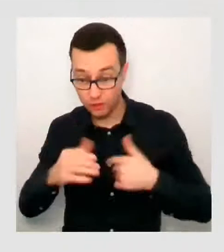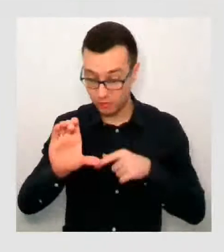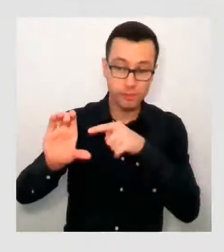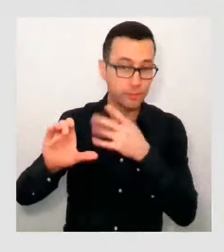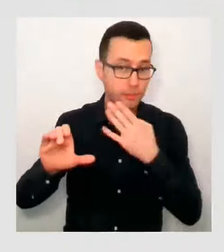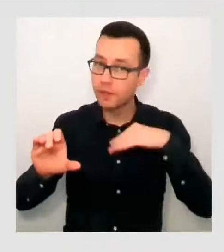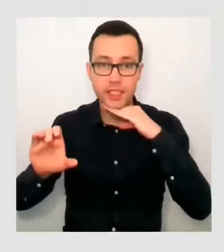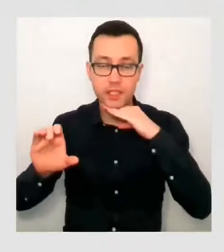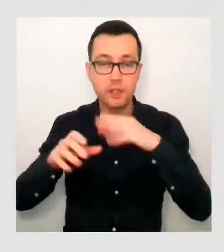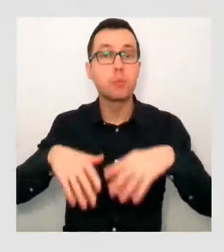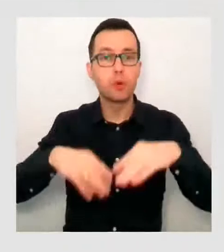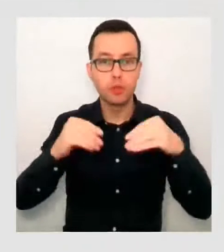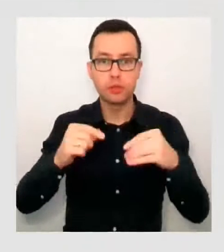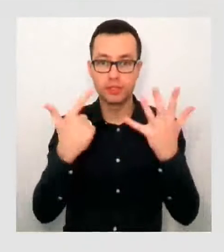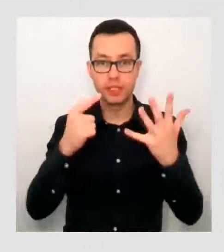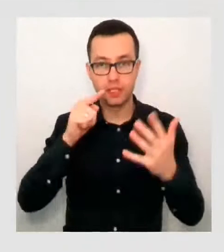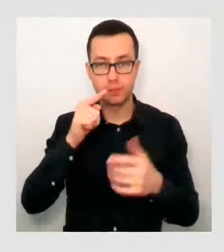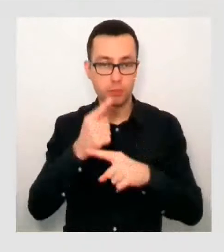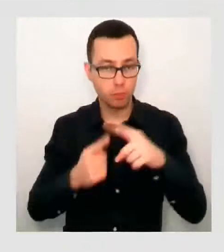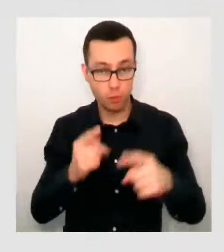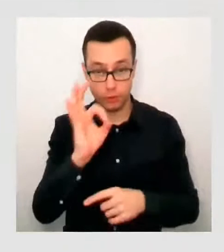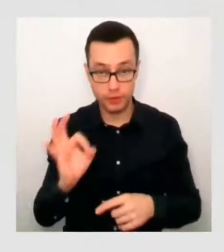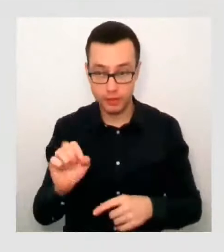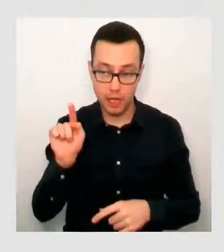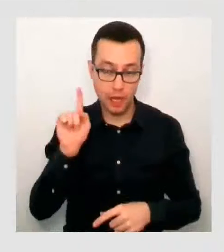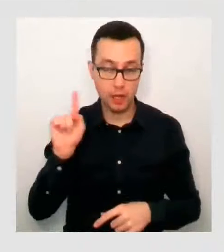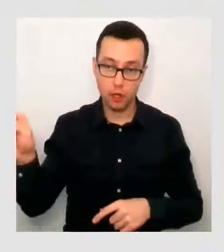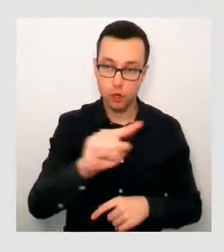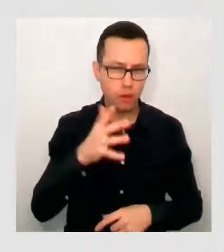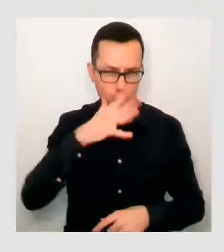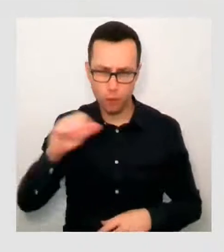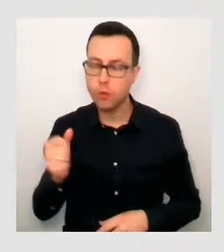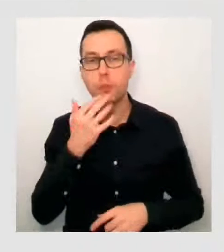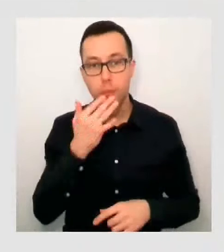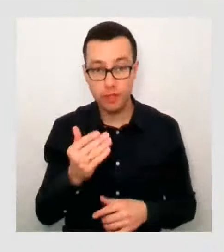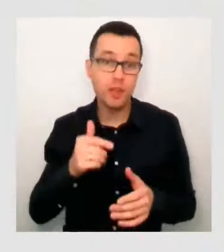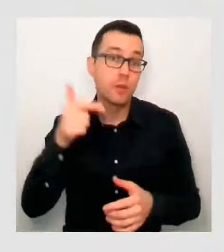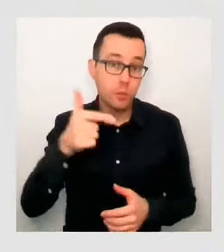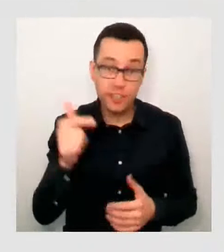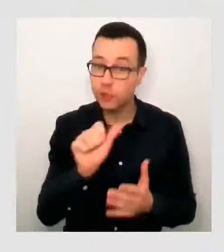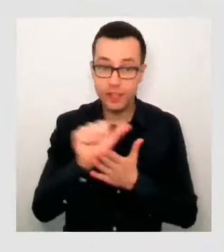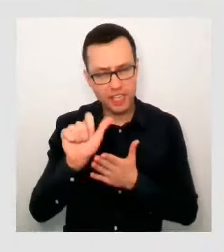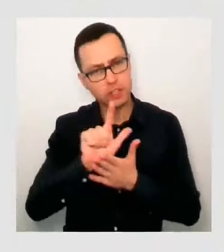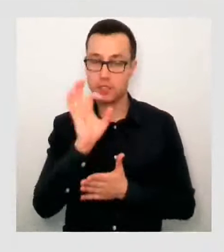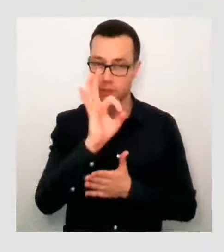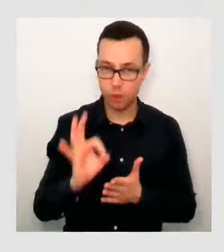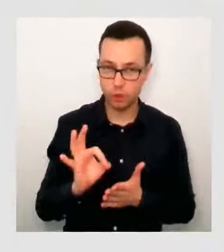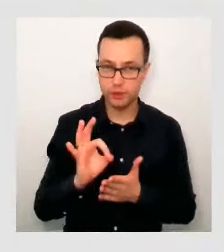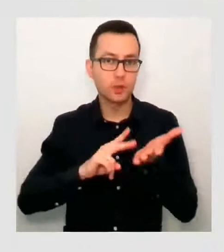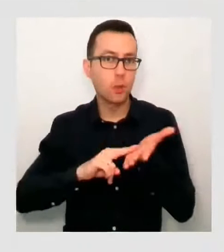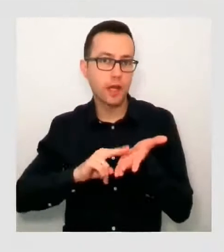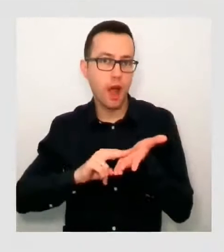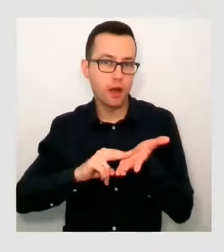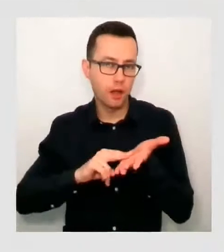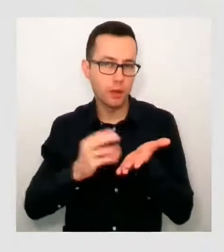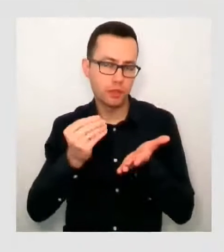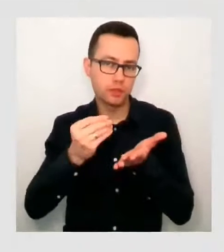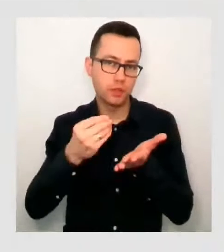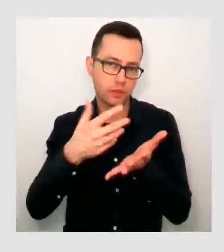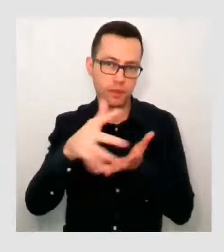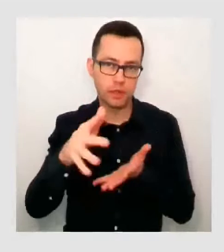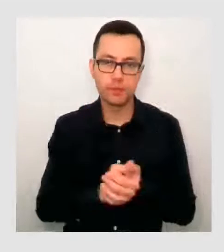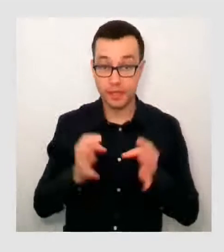7,5%, chociaż wszyscy eksperci w 90-tych latach mówili, że ona powinna wynosić co najmniej 11-12%. Obecnie mamy tę składkę na poziomie 9% i mamy